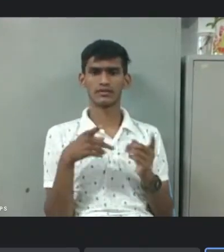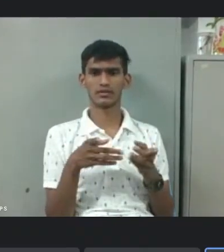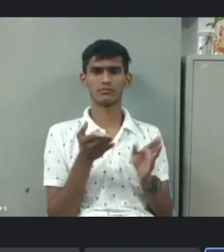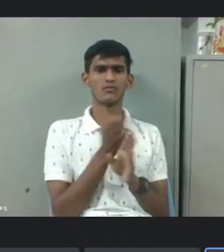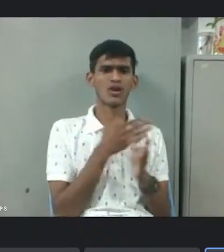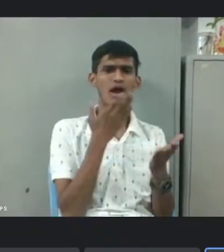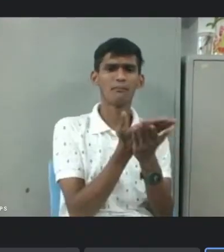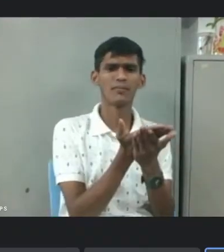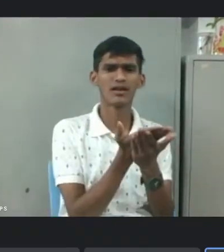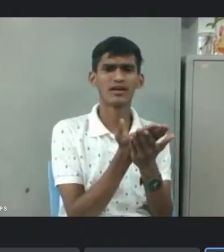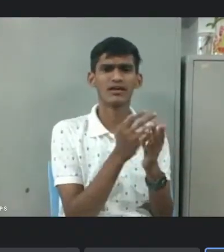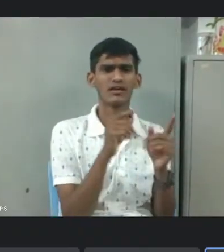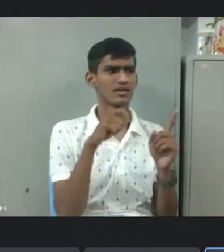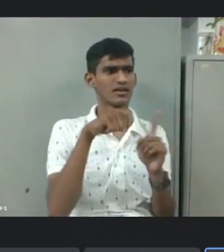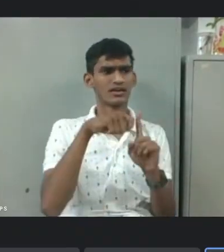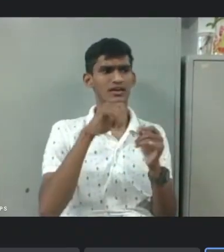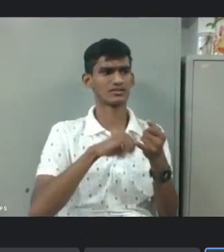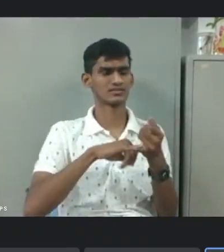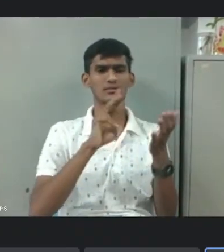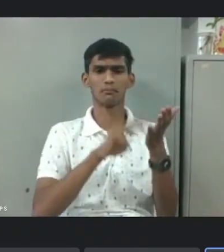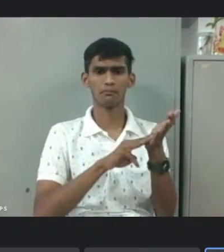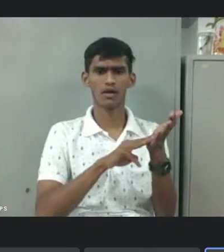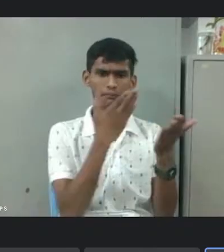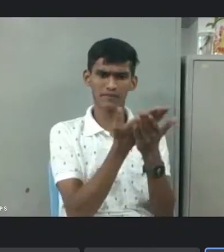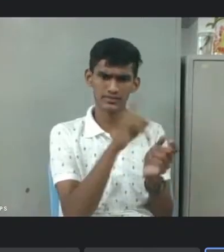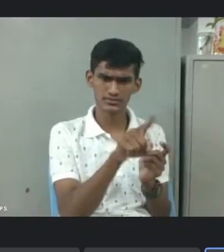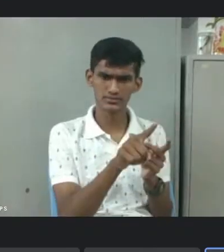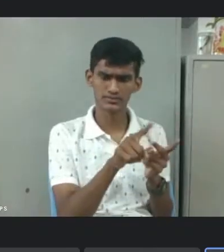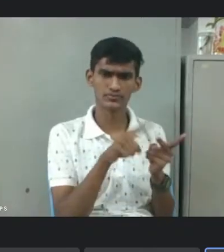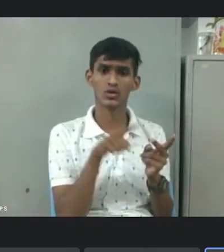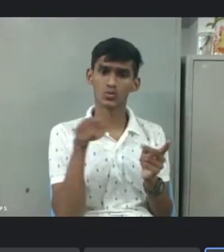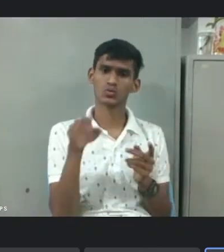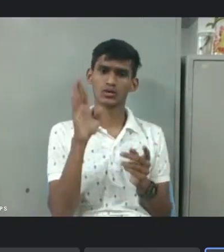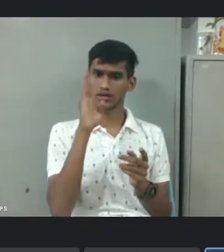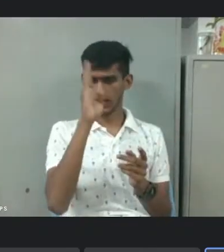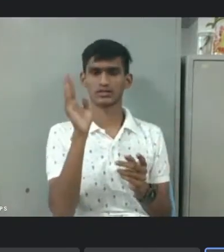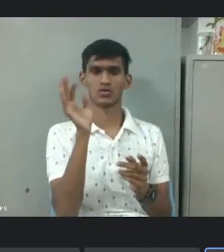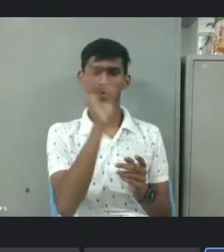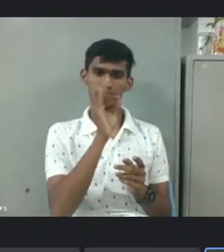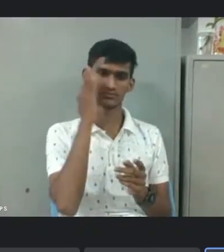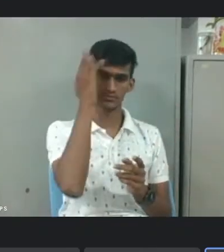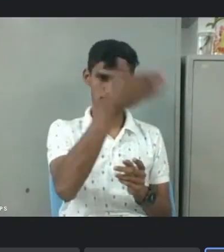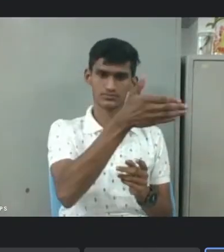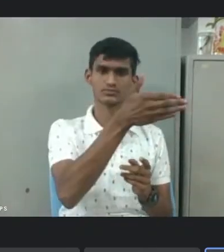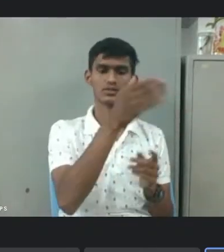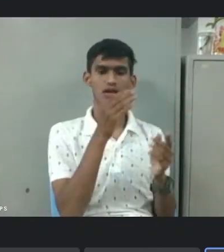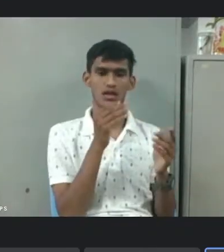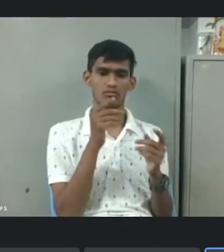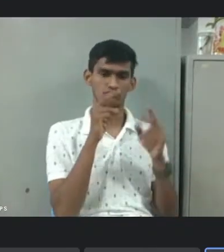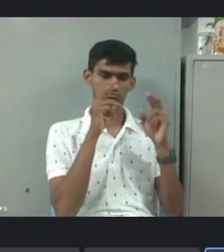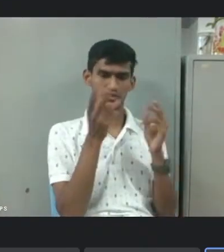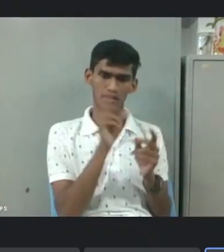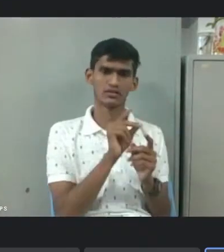അവിടുത്തെ അതായത് സ്റ്റേറ്റസ് എന്താണ് പൈസയുടെ എന്നുള്ളത് അവിടെയാണ് അന്വേഷിക്കേണ്ടത്. ഒന്ന്, സർക്കാരിൽ ഇപ്പം